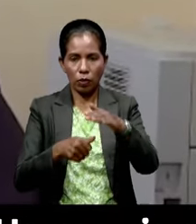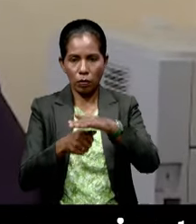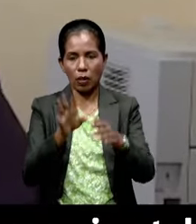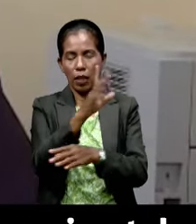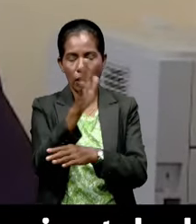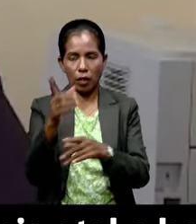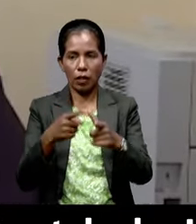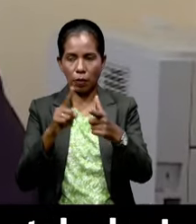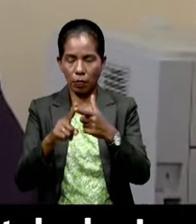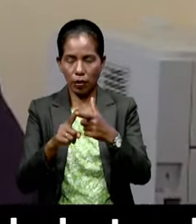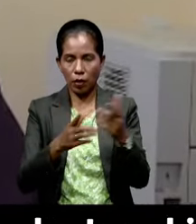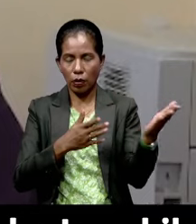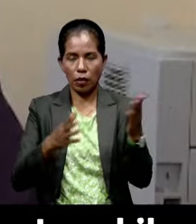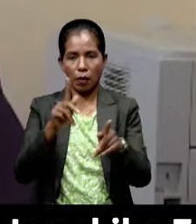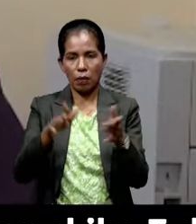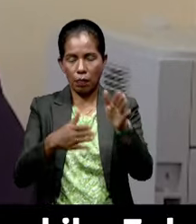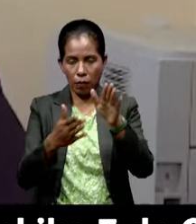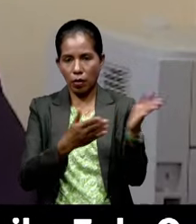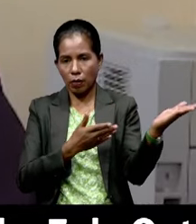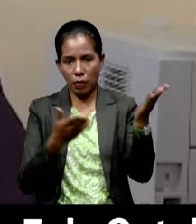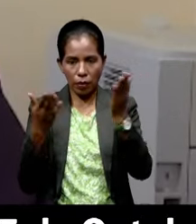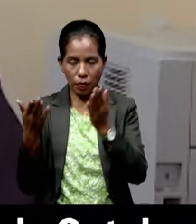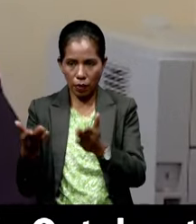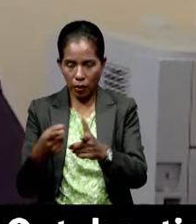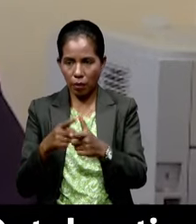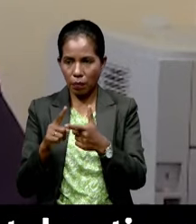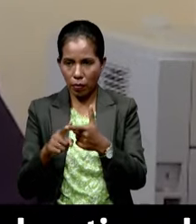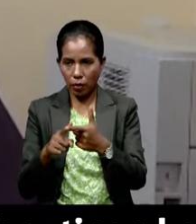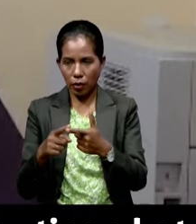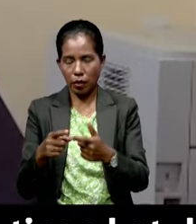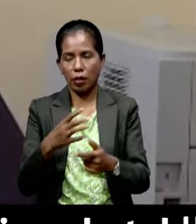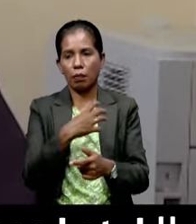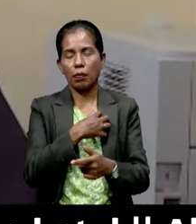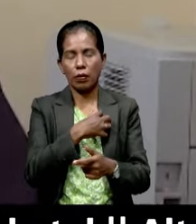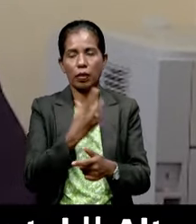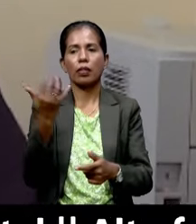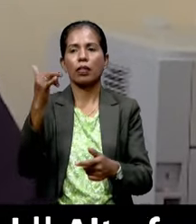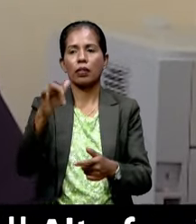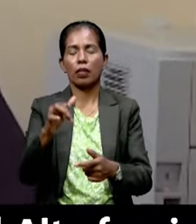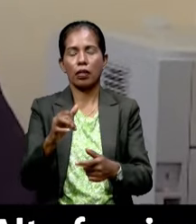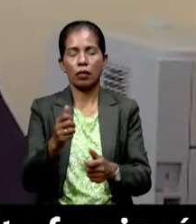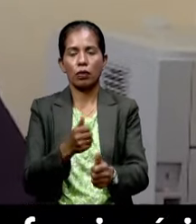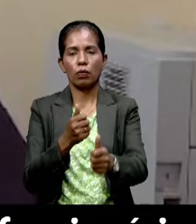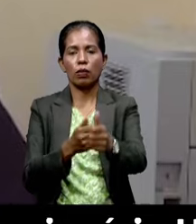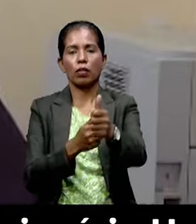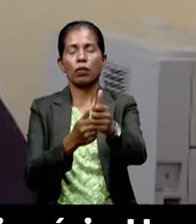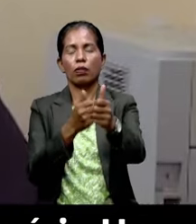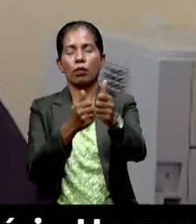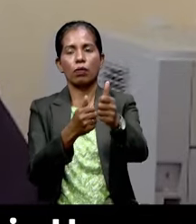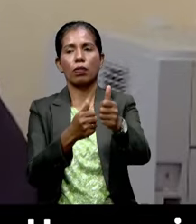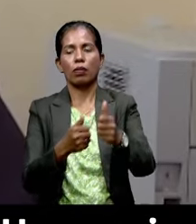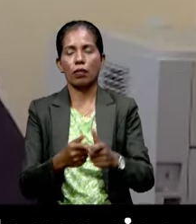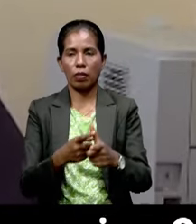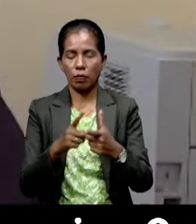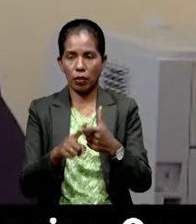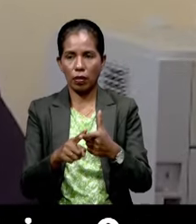ka depois matisin sai mai, ita yang polisi sira, sira akompanya skotu. Akompanya